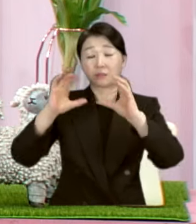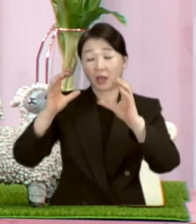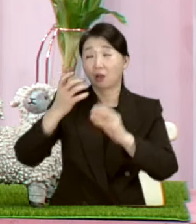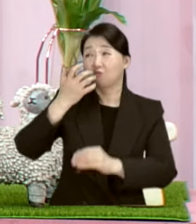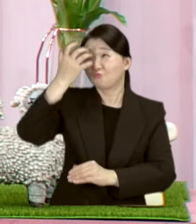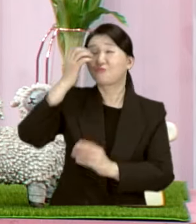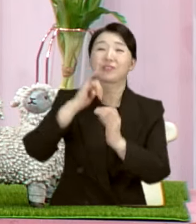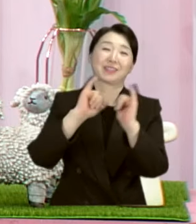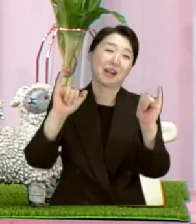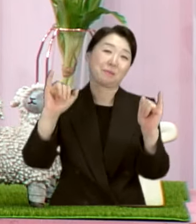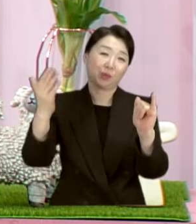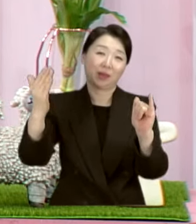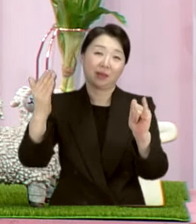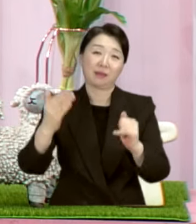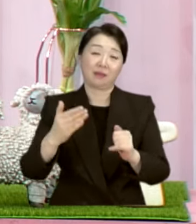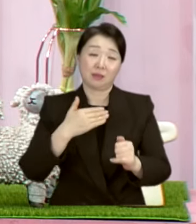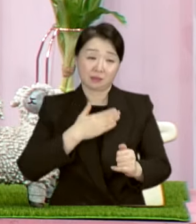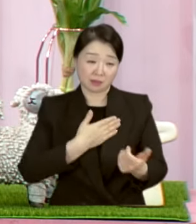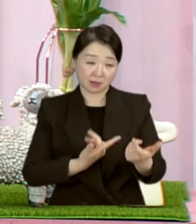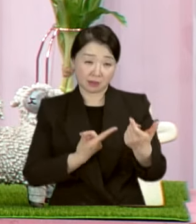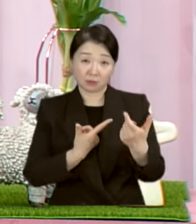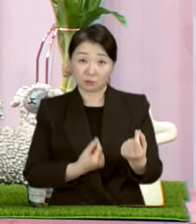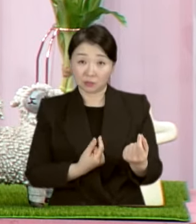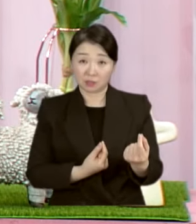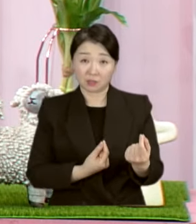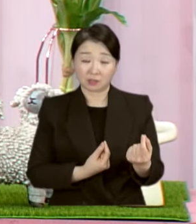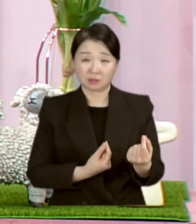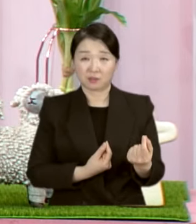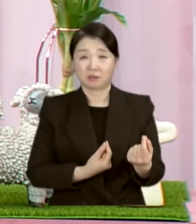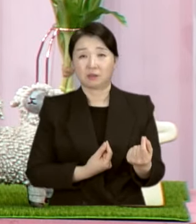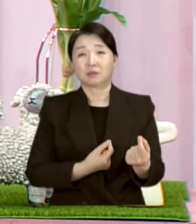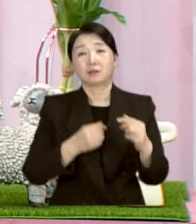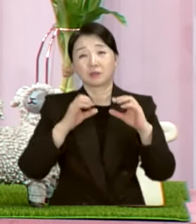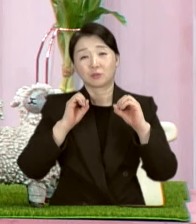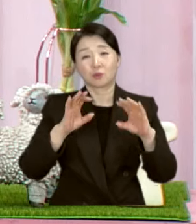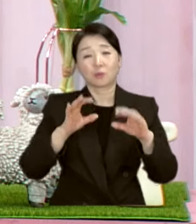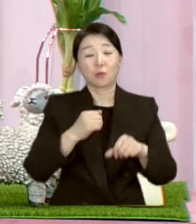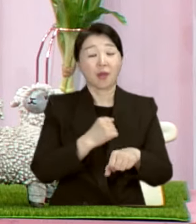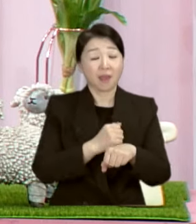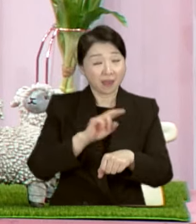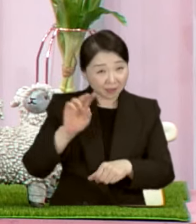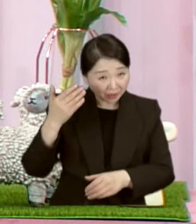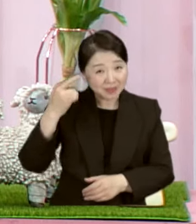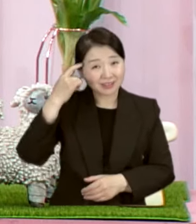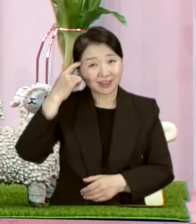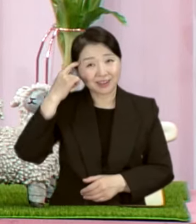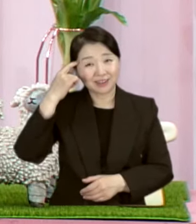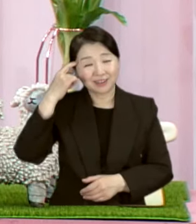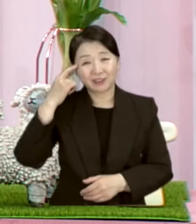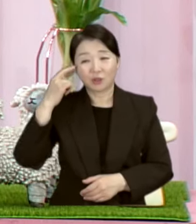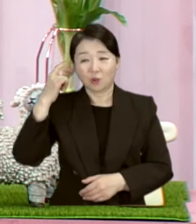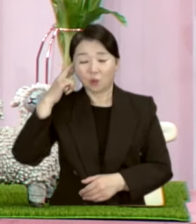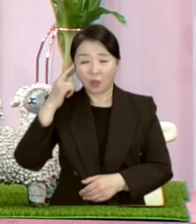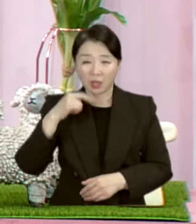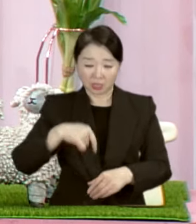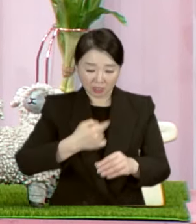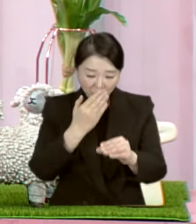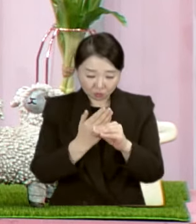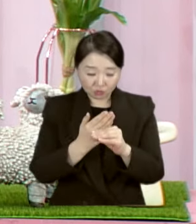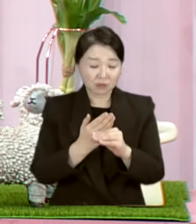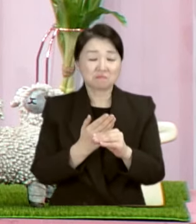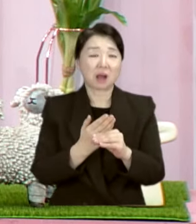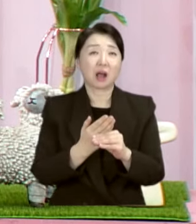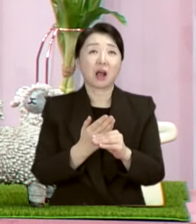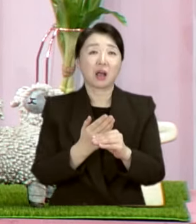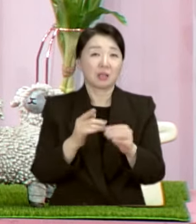꿈꾸는 사람들이 됐어요. 그래서 저랑 똑같이 이제 전도를 해야겠다 나도 그냥 이기적인 신앙생활을